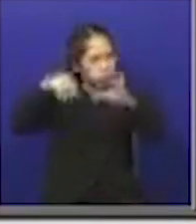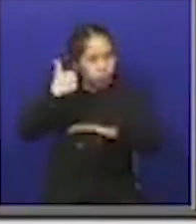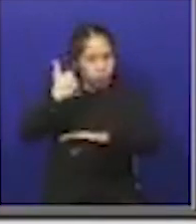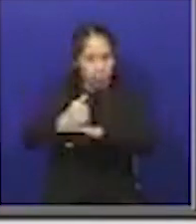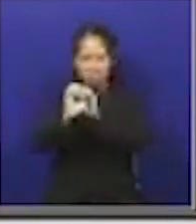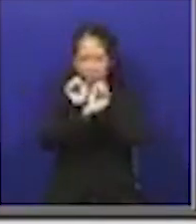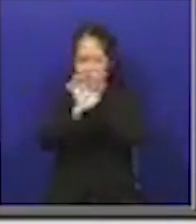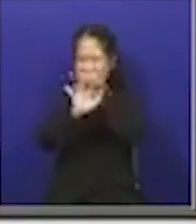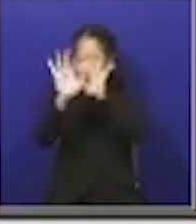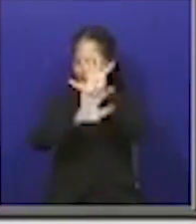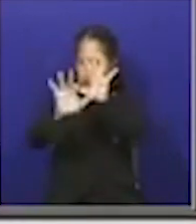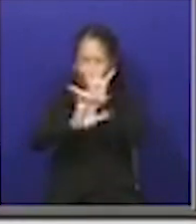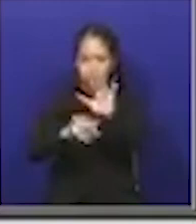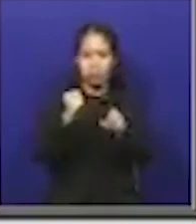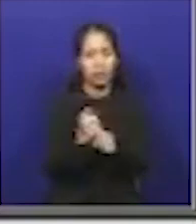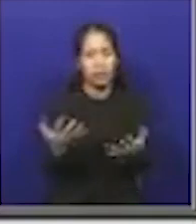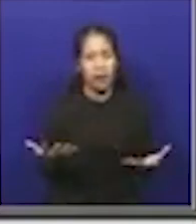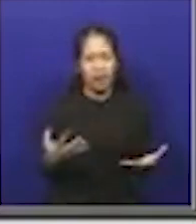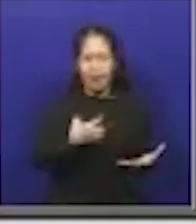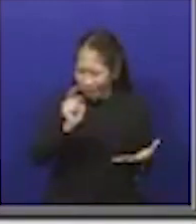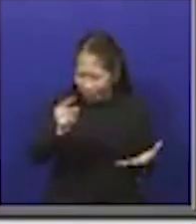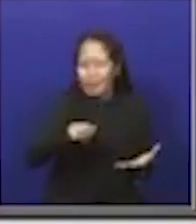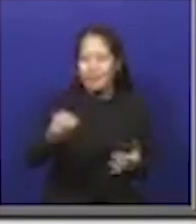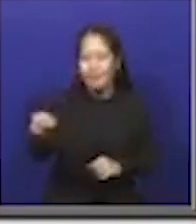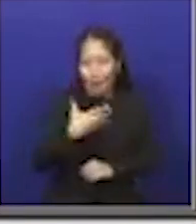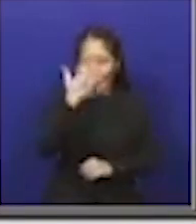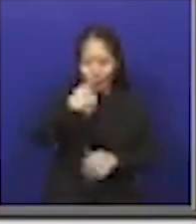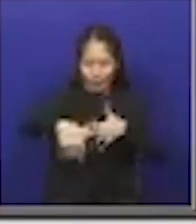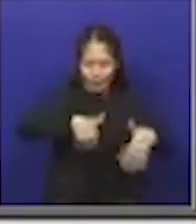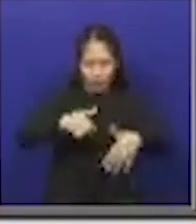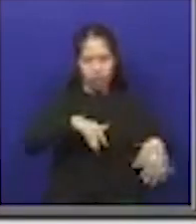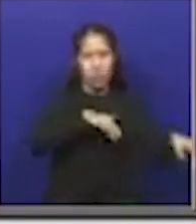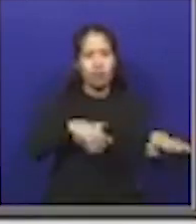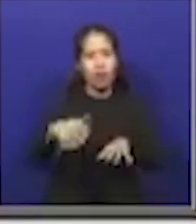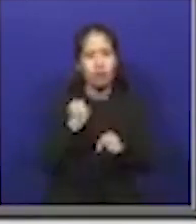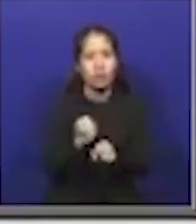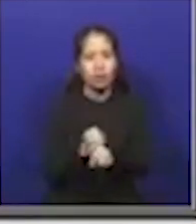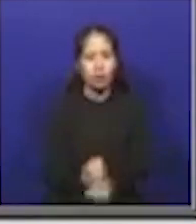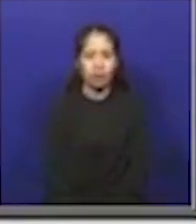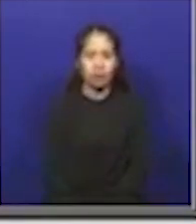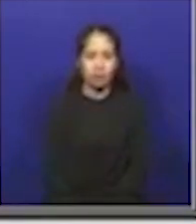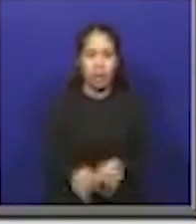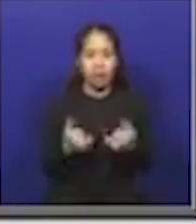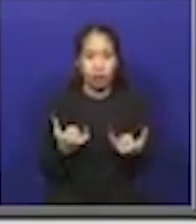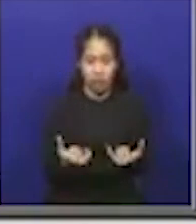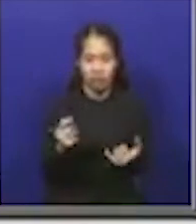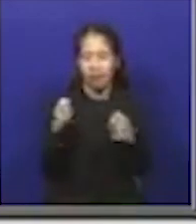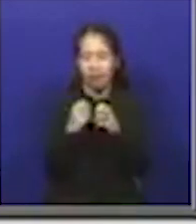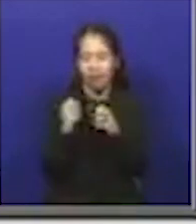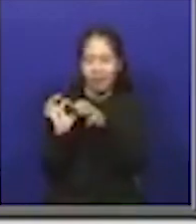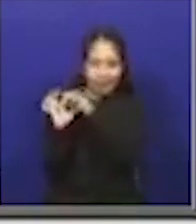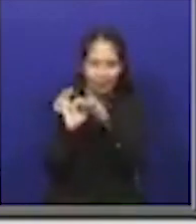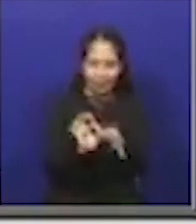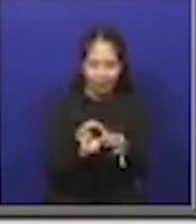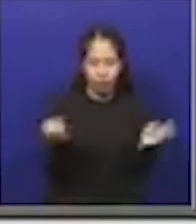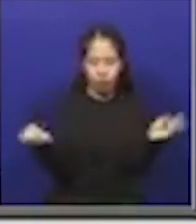เจนจะเอาไงเขาบอกฮะประชาชนจะได้เตรียมตัวคราวนี้มันก็ไม่ยุ่งต่อฮะพอผล